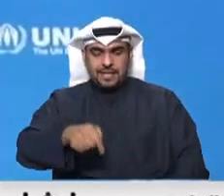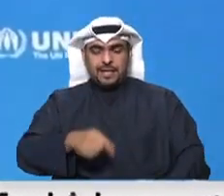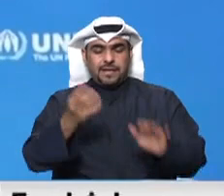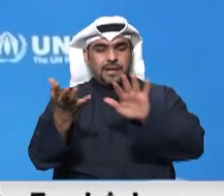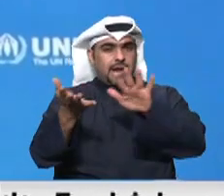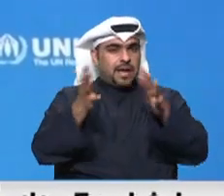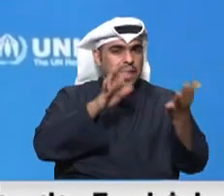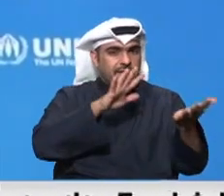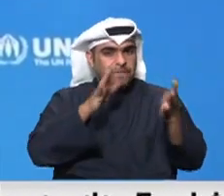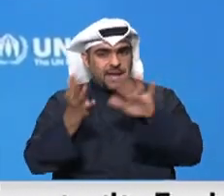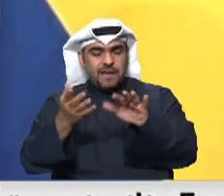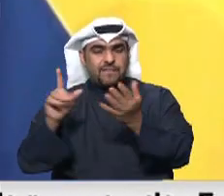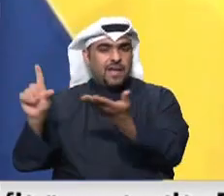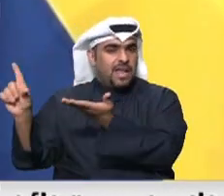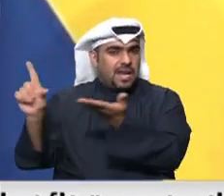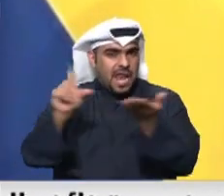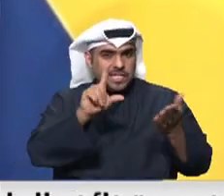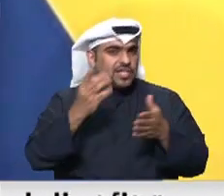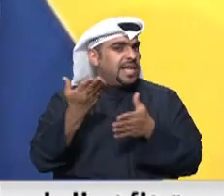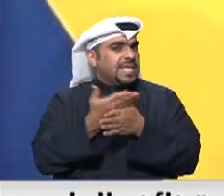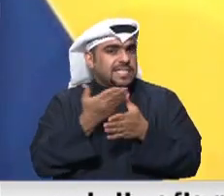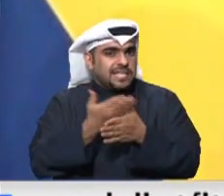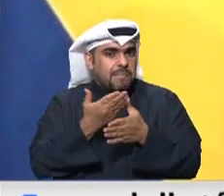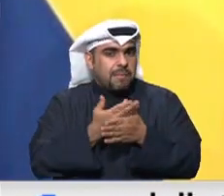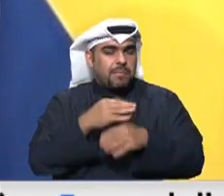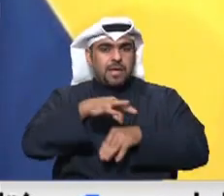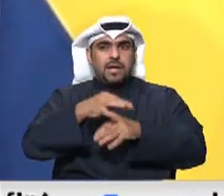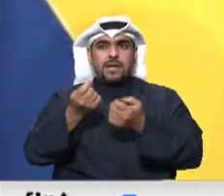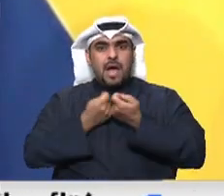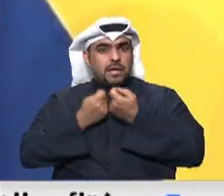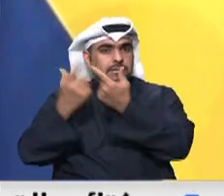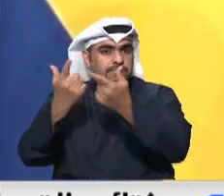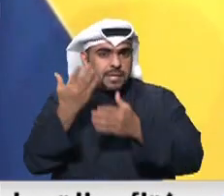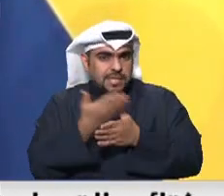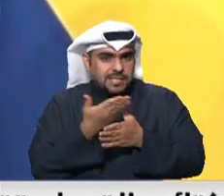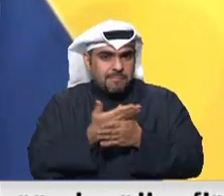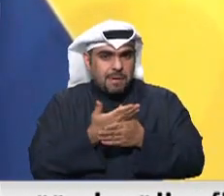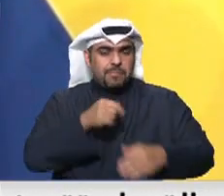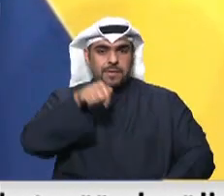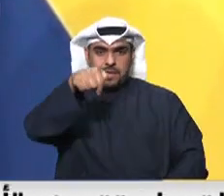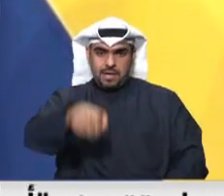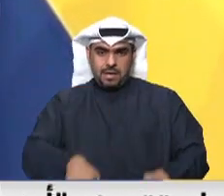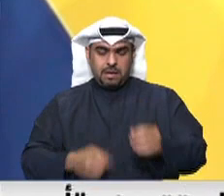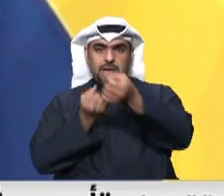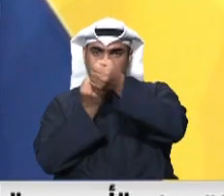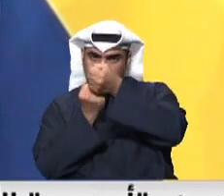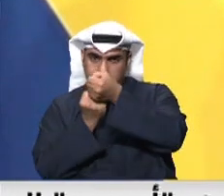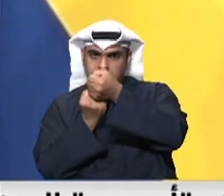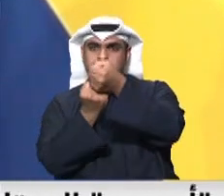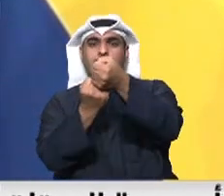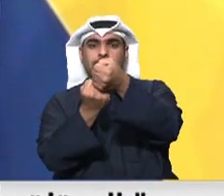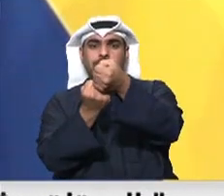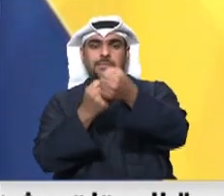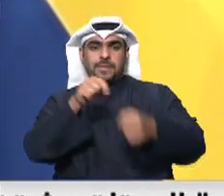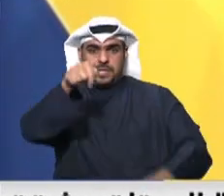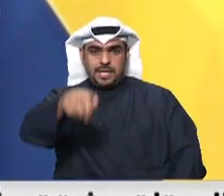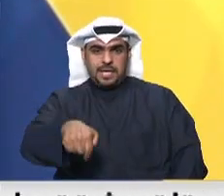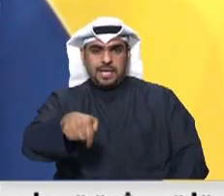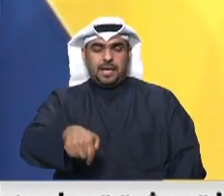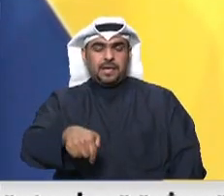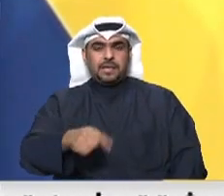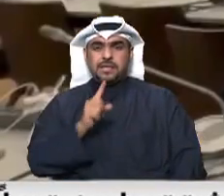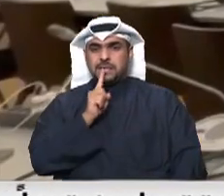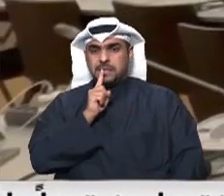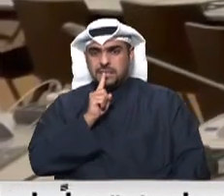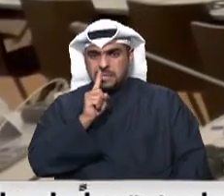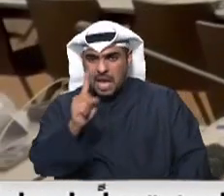وأسباب اللجوء حول العالم ووضع سبل لتدعيم العمليات الإنسانية في ظل تراجع التمويل عاما بعد